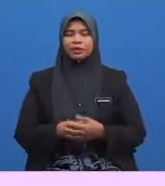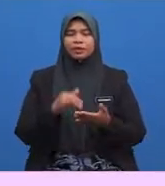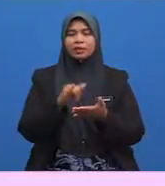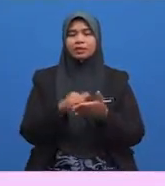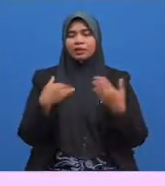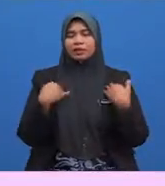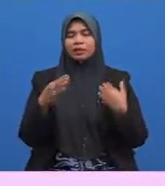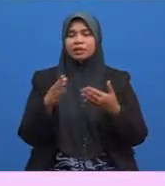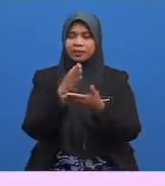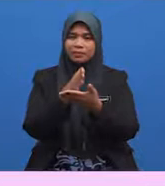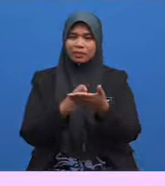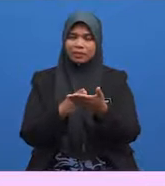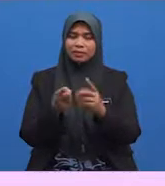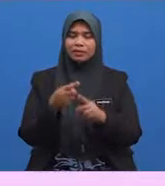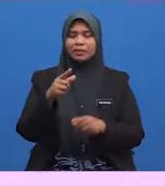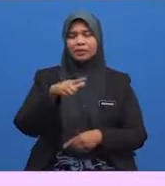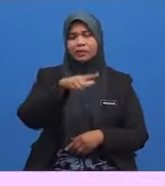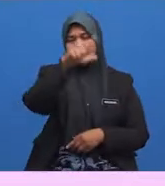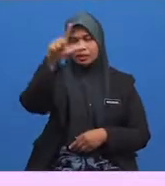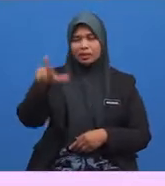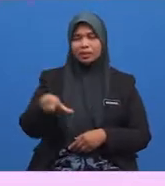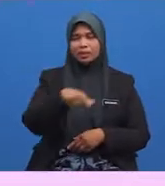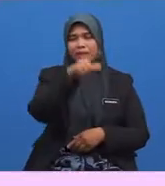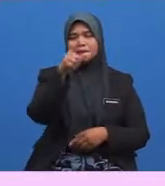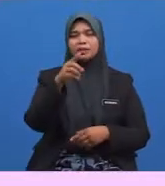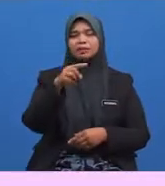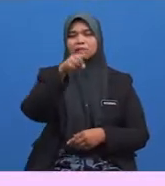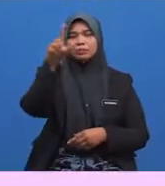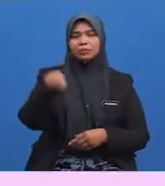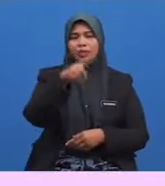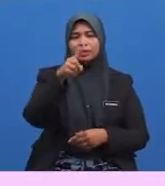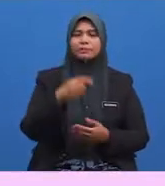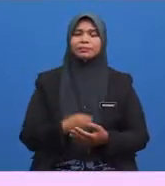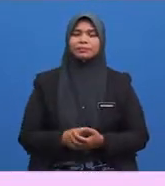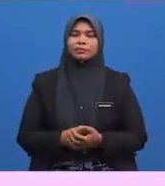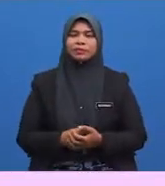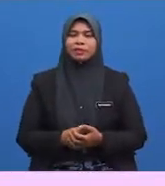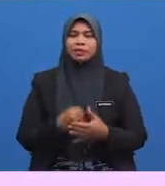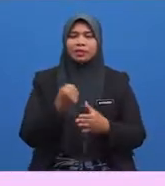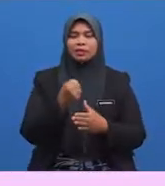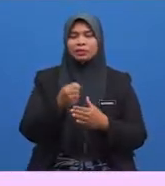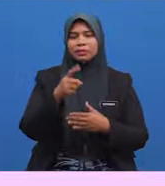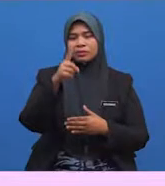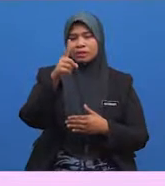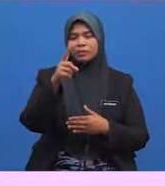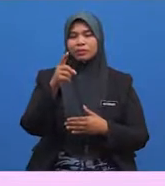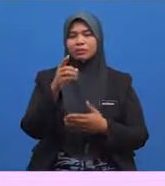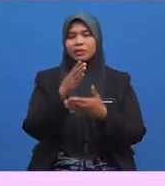dari lilitan bulatan atau 1/2 dari